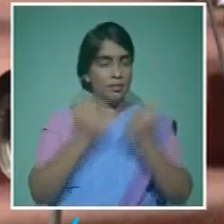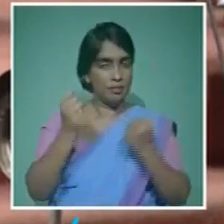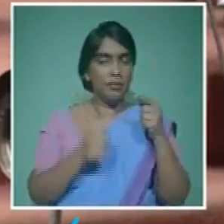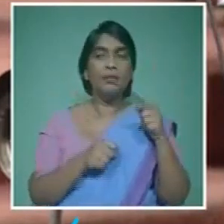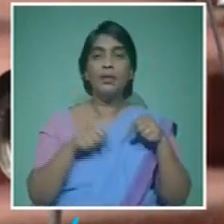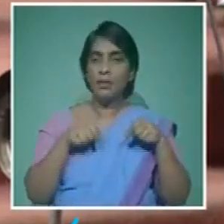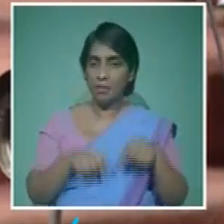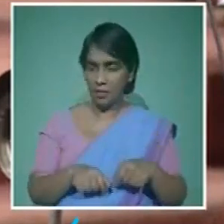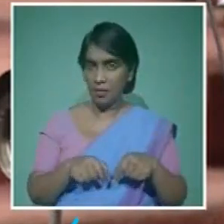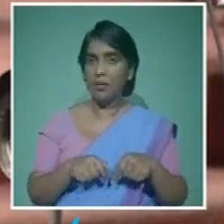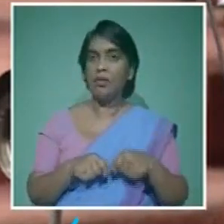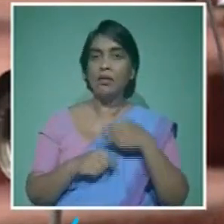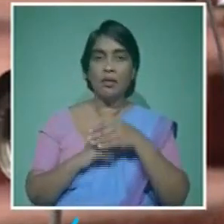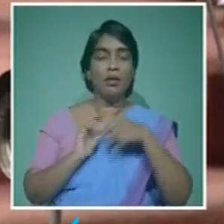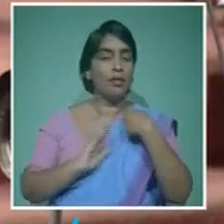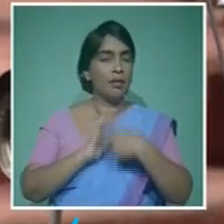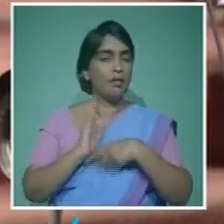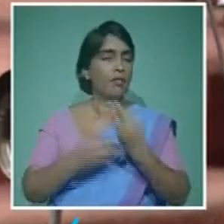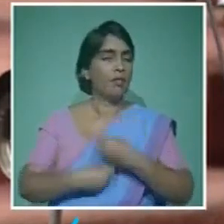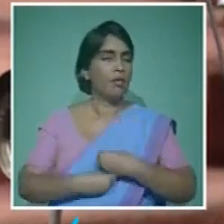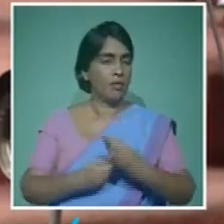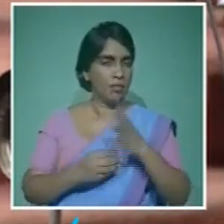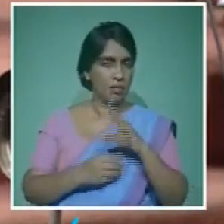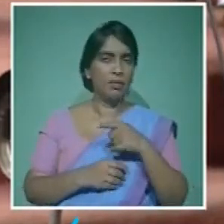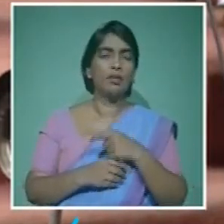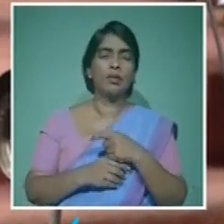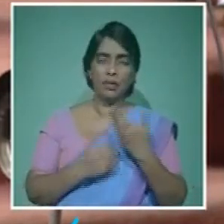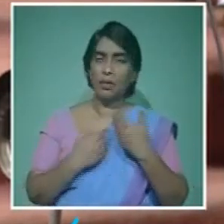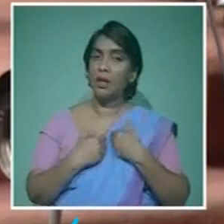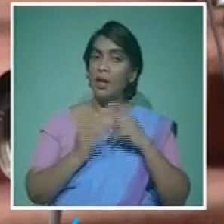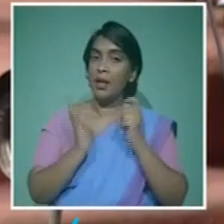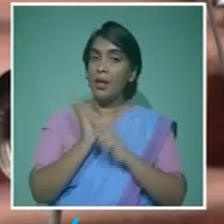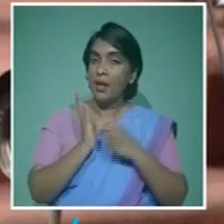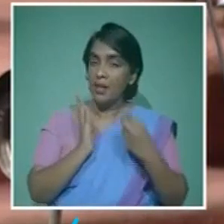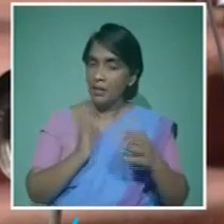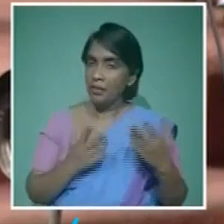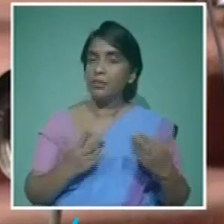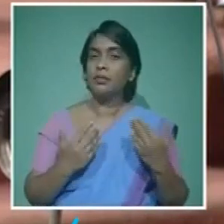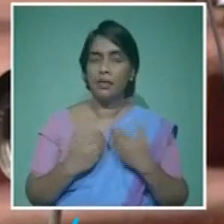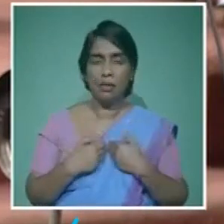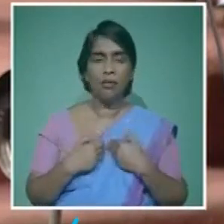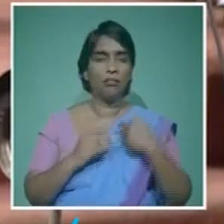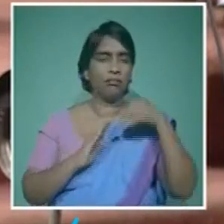கடனை பெற்று இந்த நாடும் மலிந்து கடனும் பட்டு பின்னடைவுக்கு நாங்கள் செல்ல